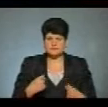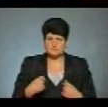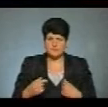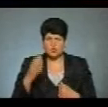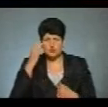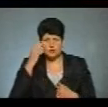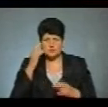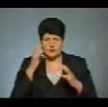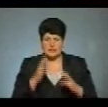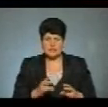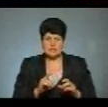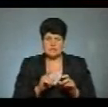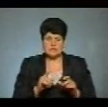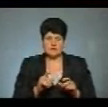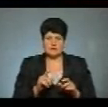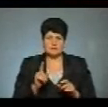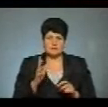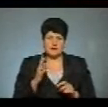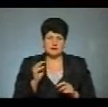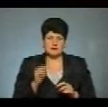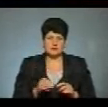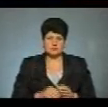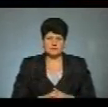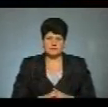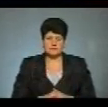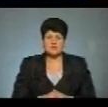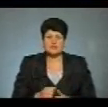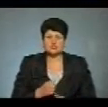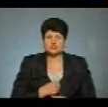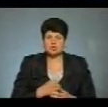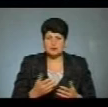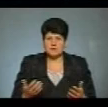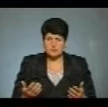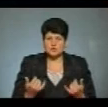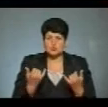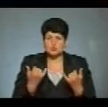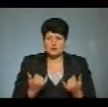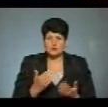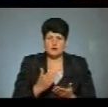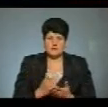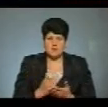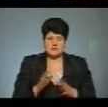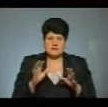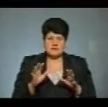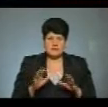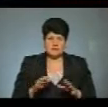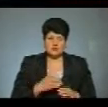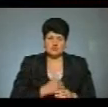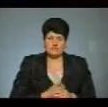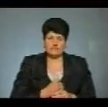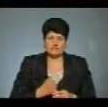Чорнобильської катастрофи, 5171 дитина. На жаль, сьогодні ми маємо статус вдів,